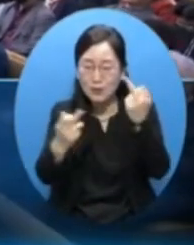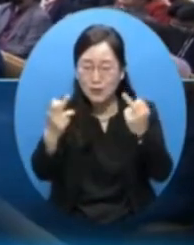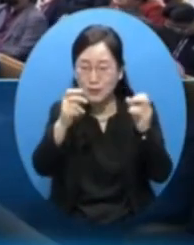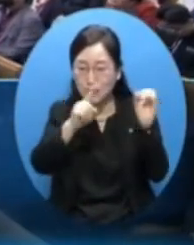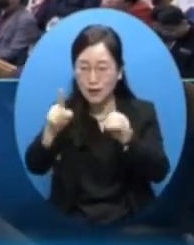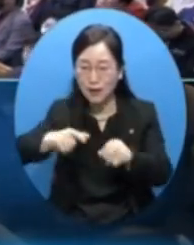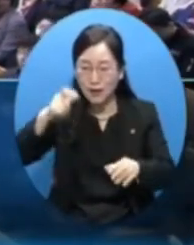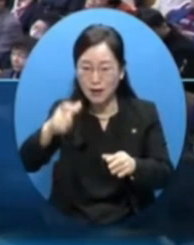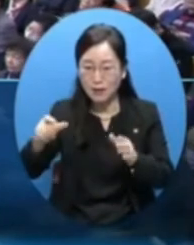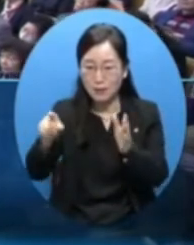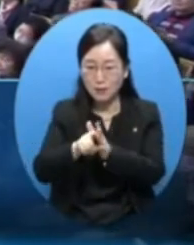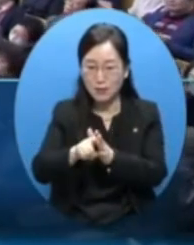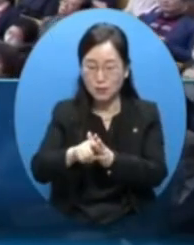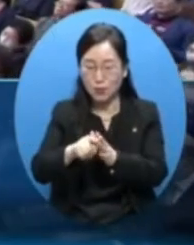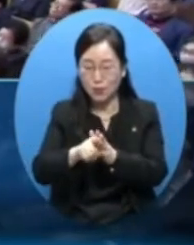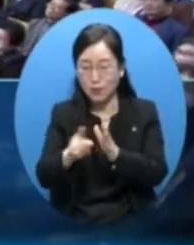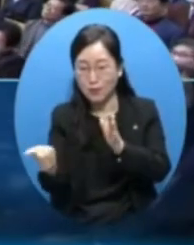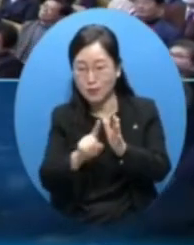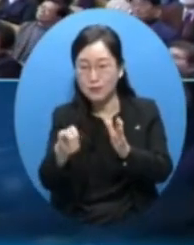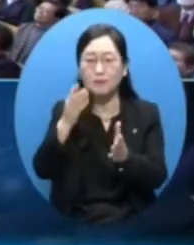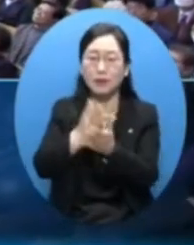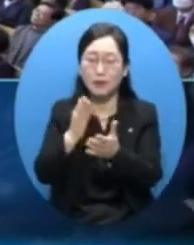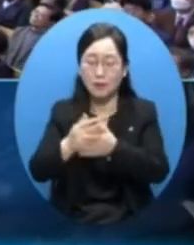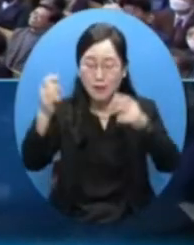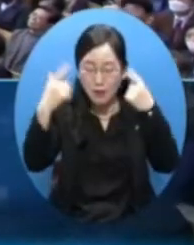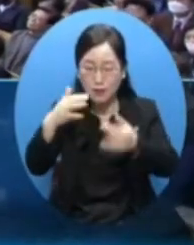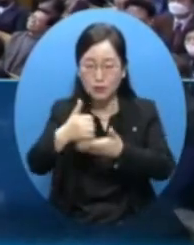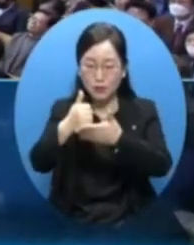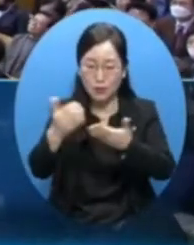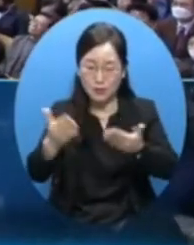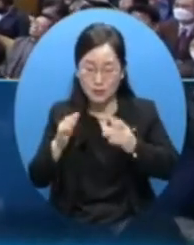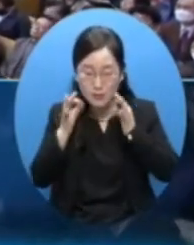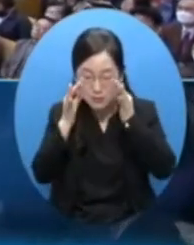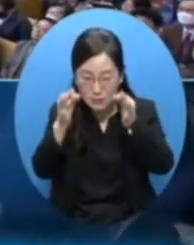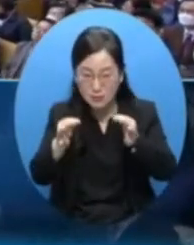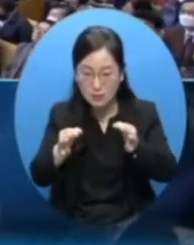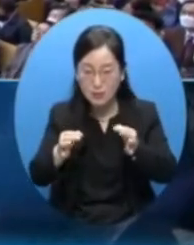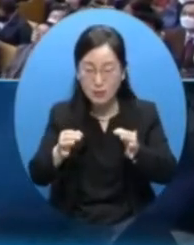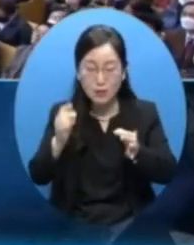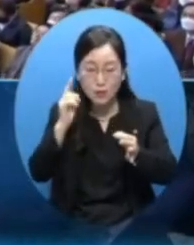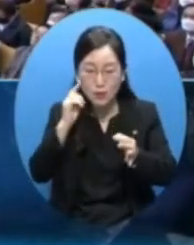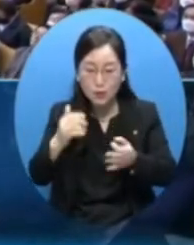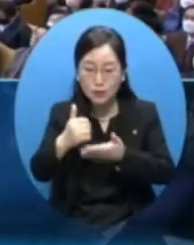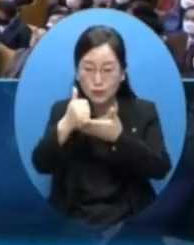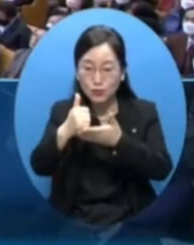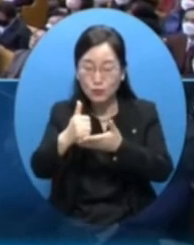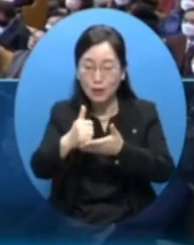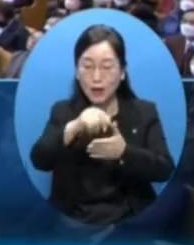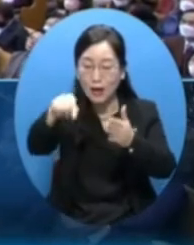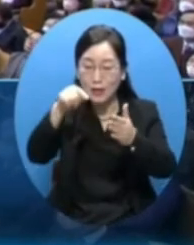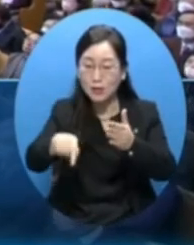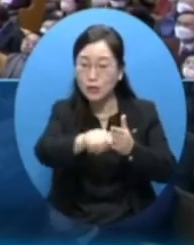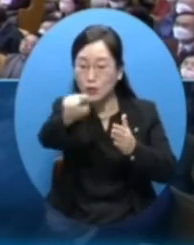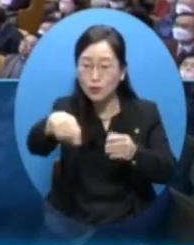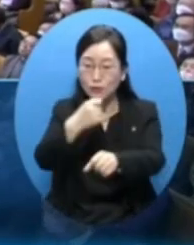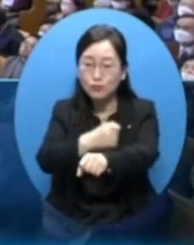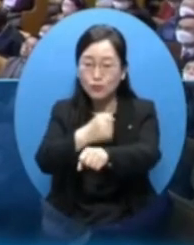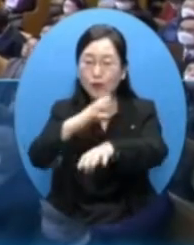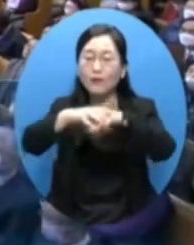견실하며 흔들리지 말고 항상 주의 일에 더욱 힘쓰는 자들이 되라. 이런 너희 수고가 주 안에서 헛되지 않은 줄